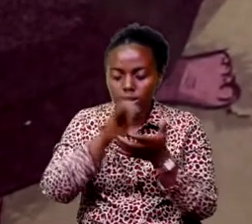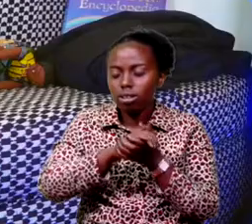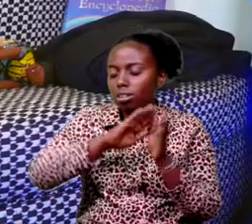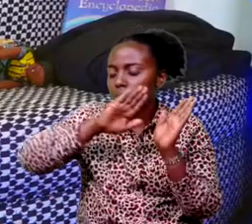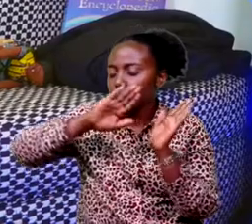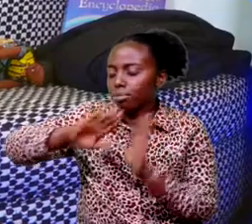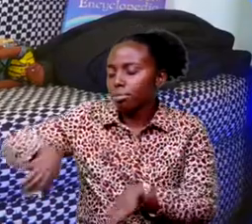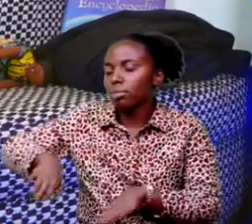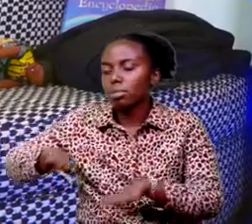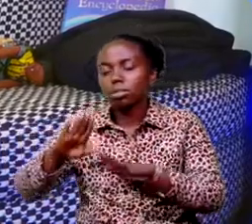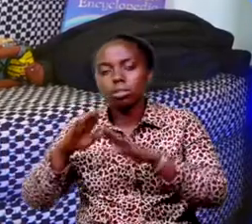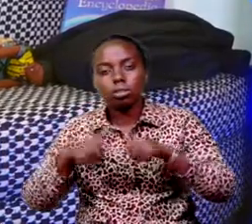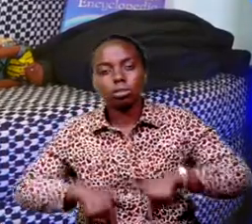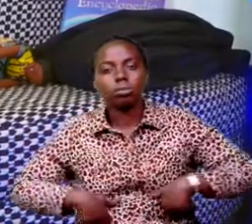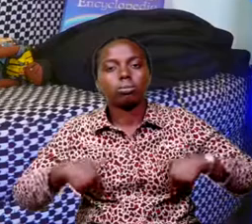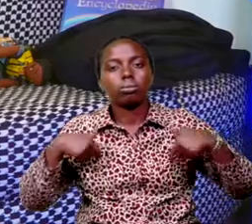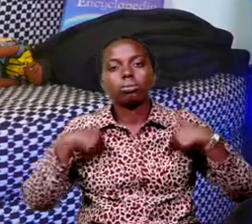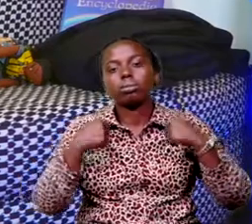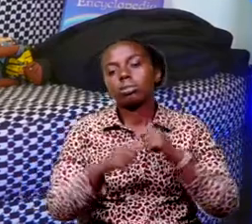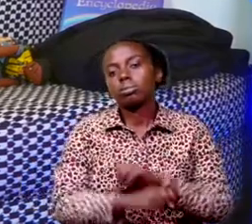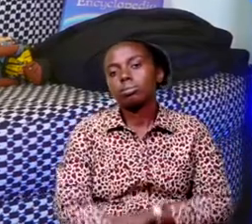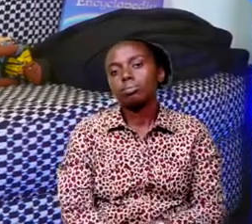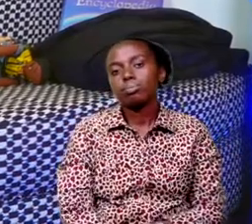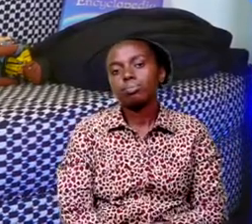cyo kubaho